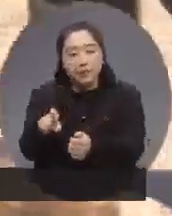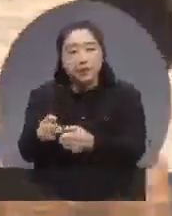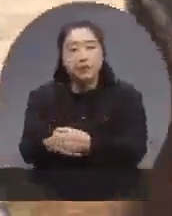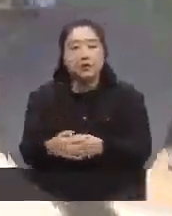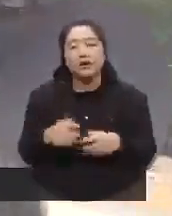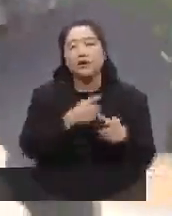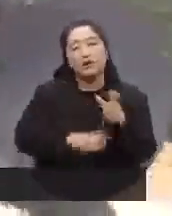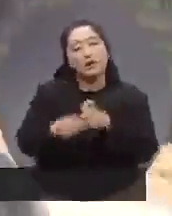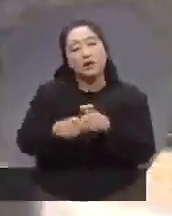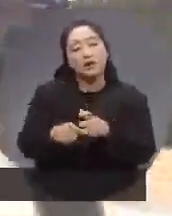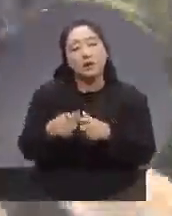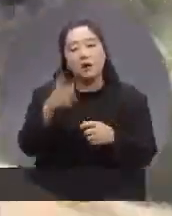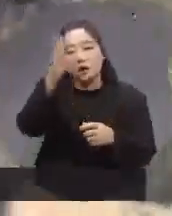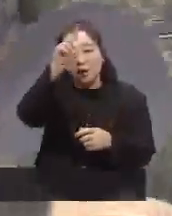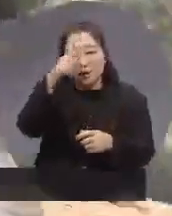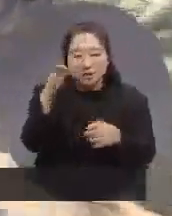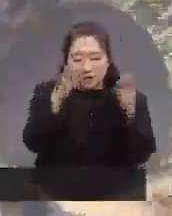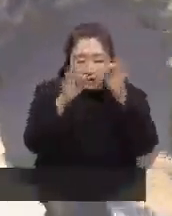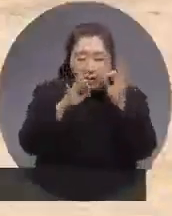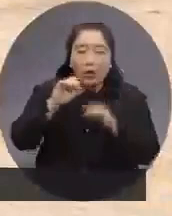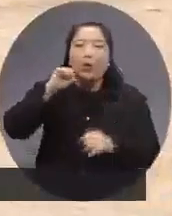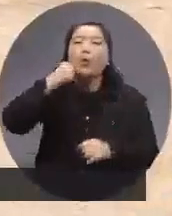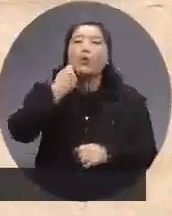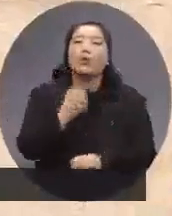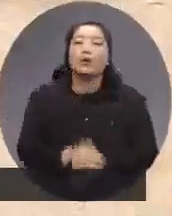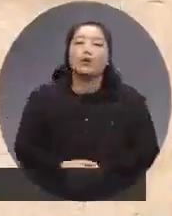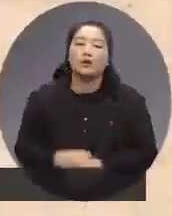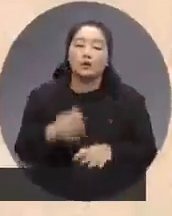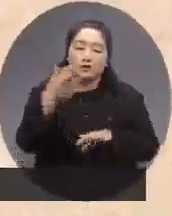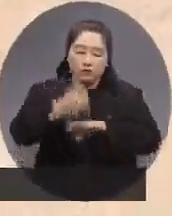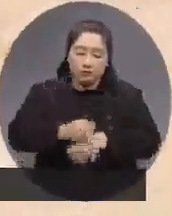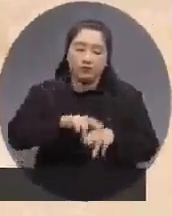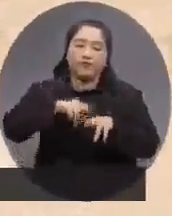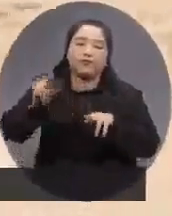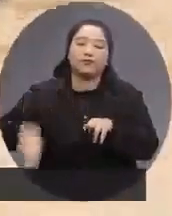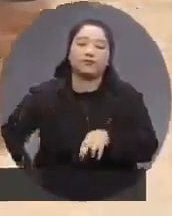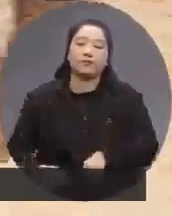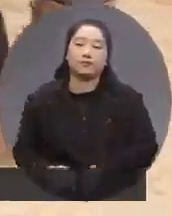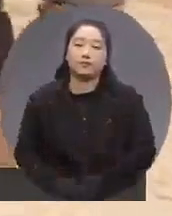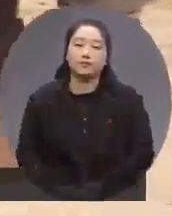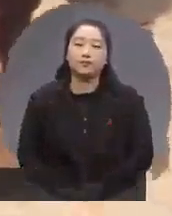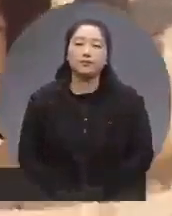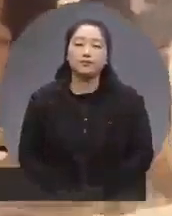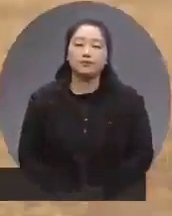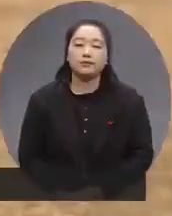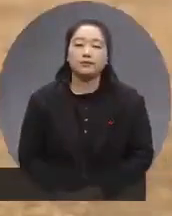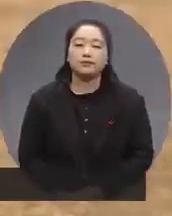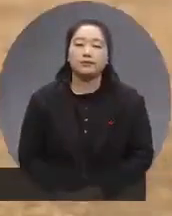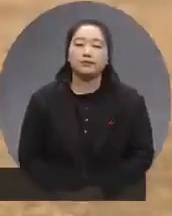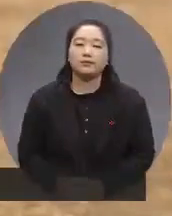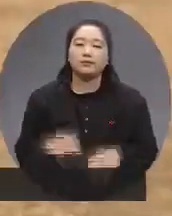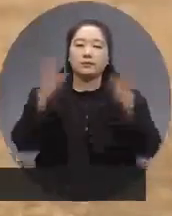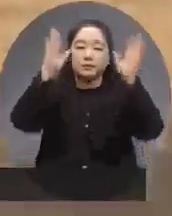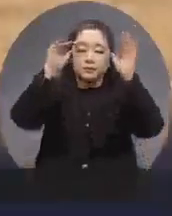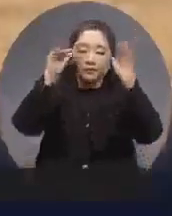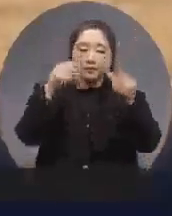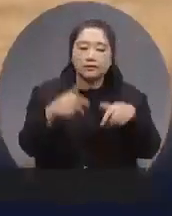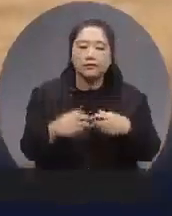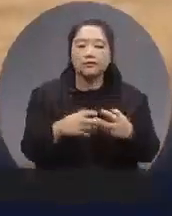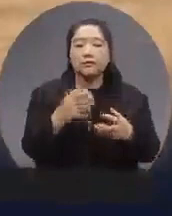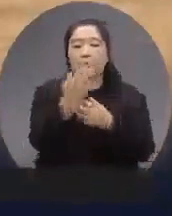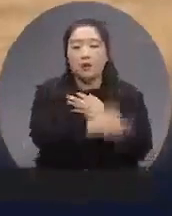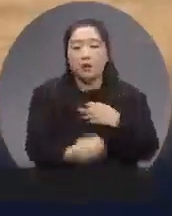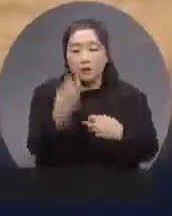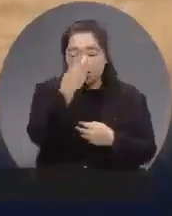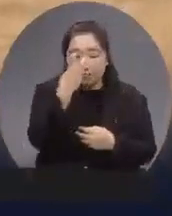더 이상 정찰에 나설 수 없게 됐고 결국 은퇴가 결정됐습니다. 군견도 건강검진을 받고 수준